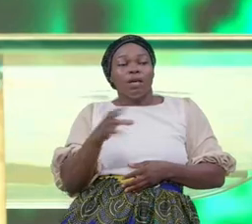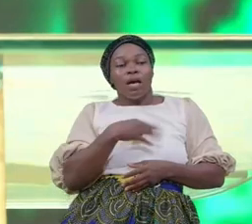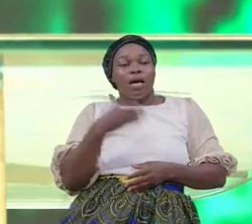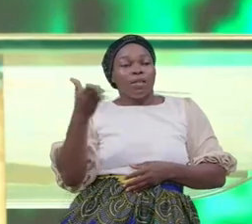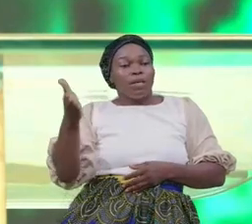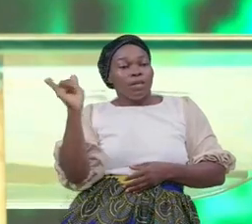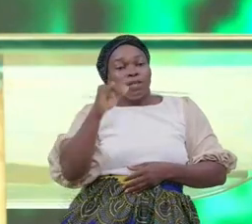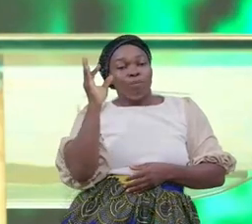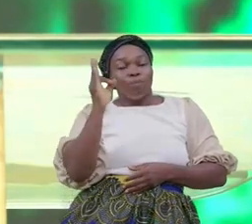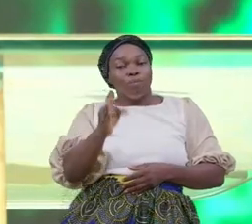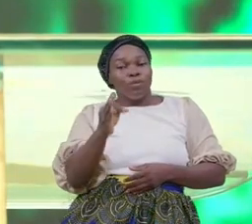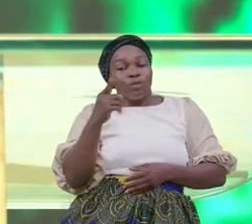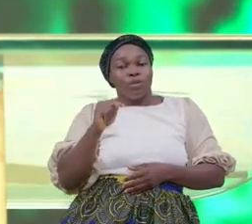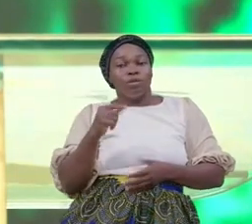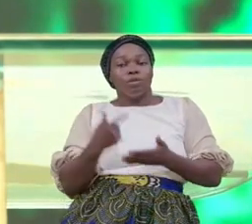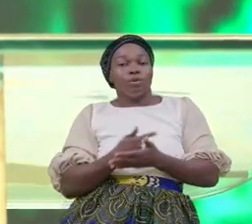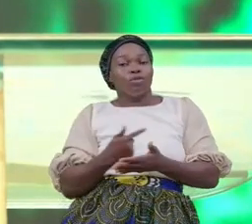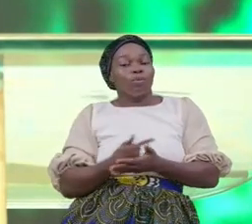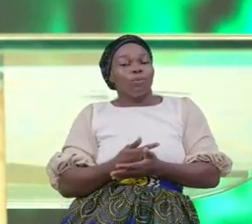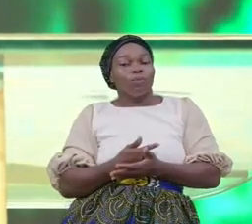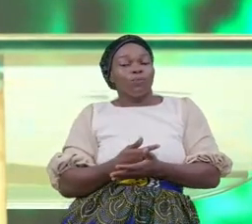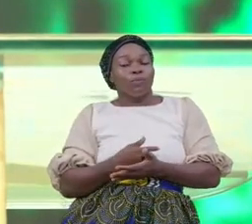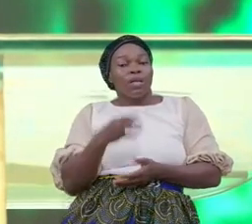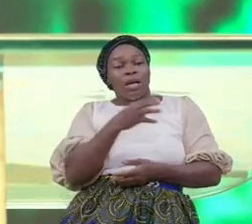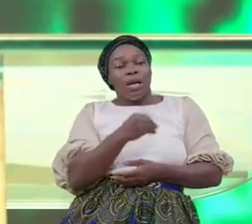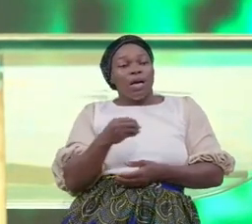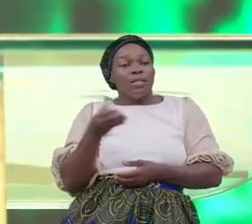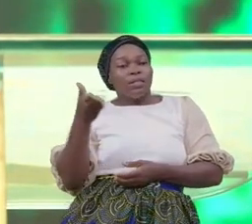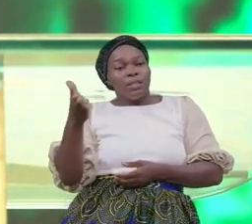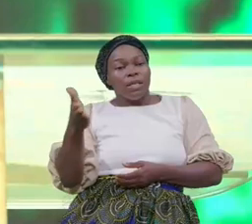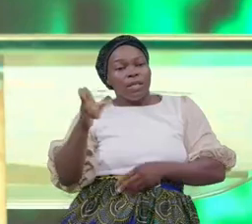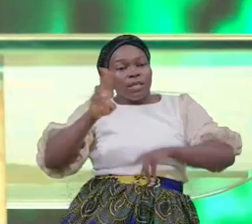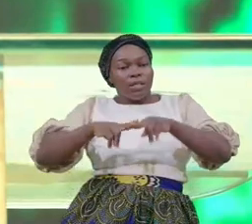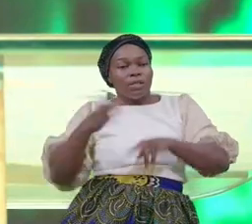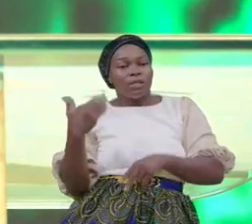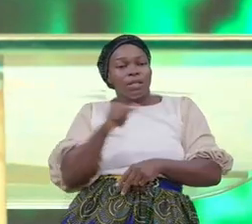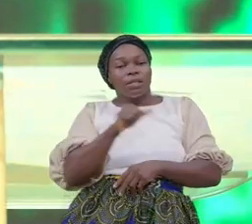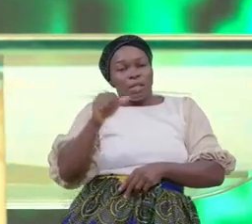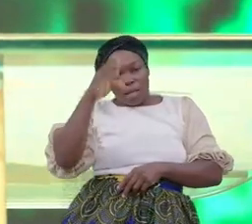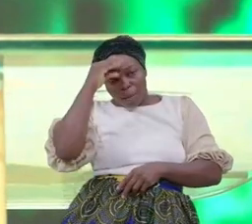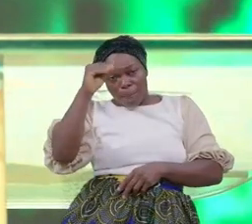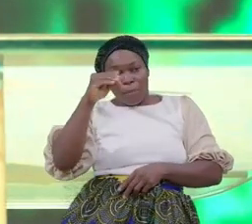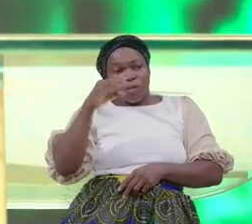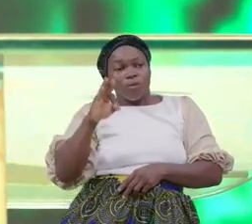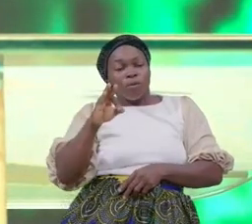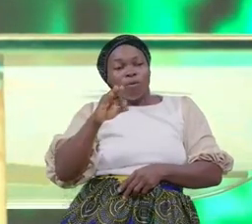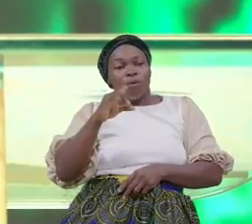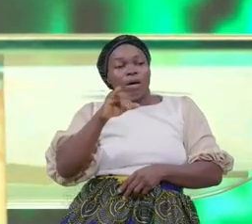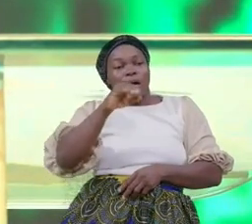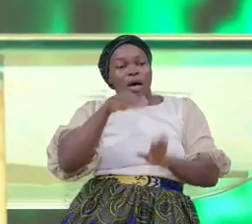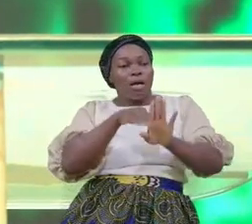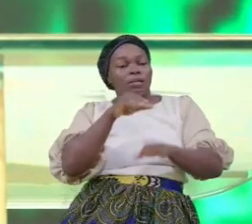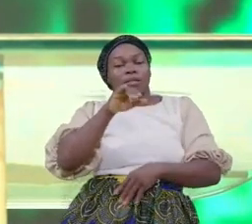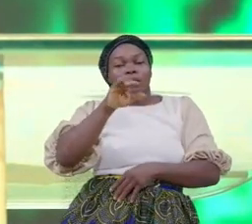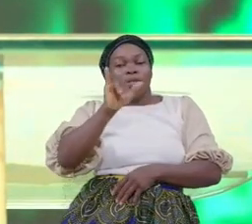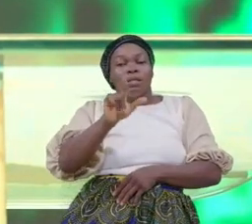Et ils y annoncèrent la bonne nouvelle. À l'Istre se tenait assis un homme impotent des pieds,